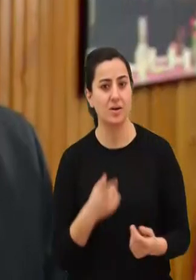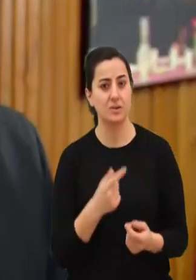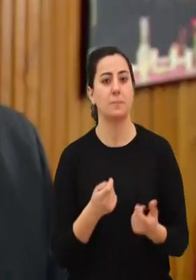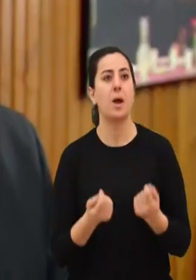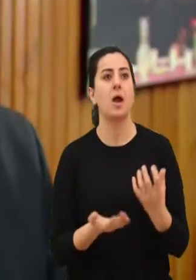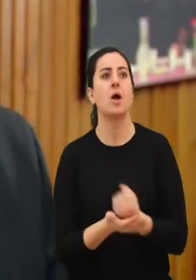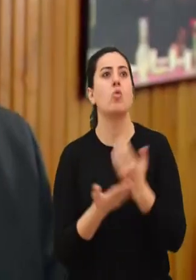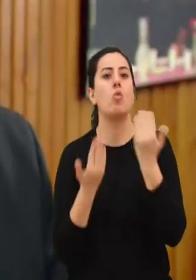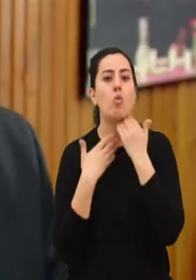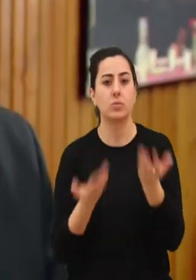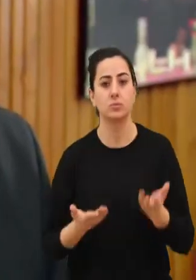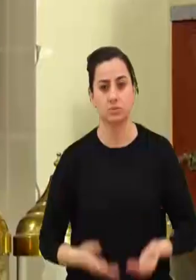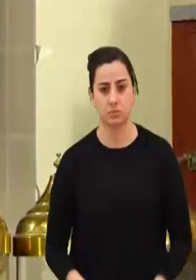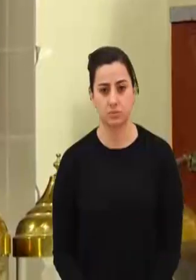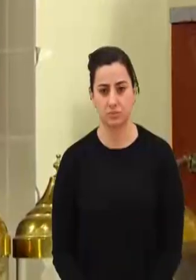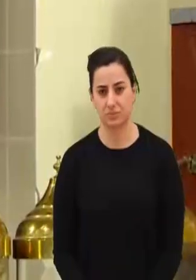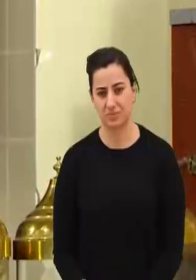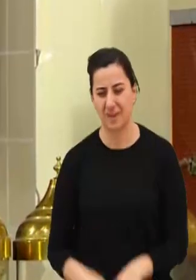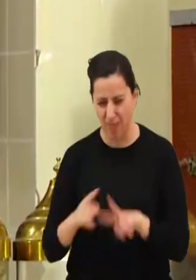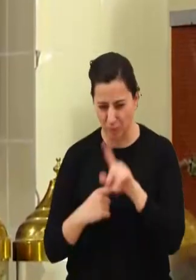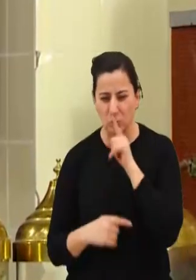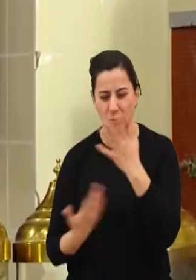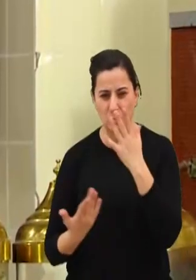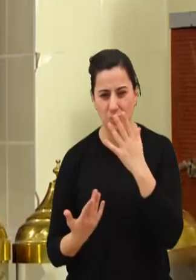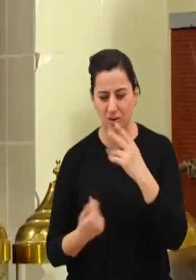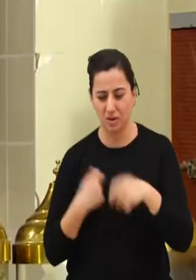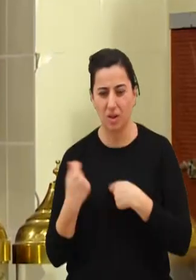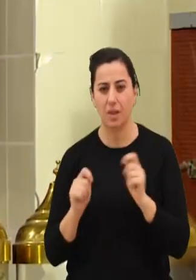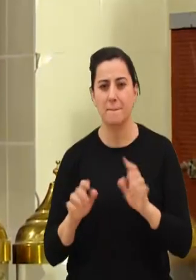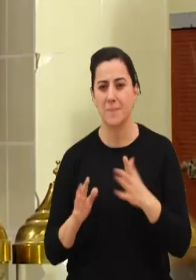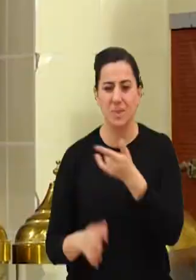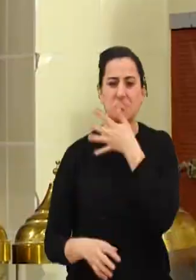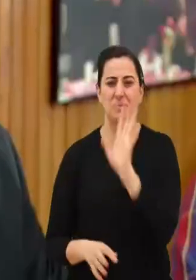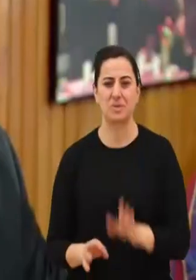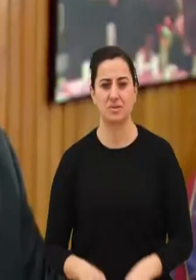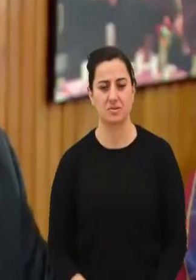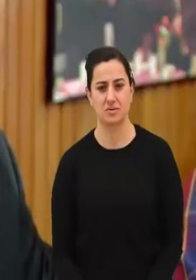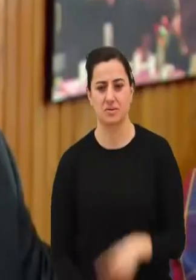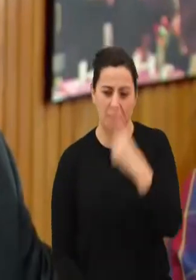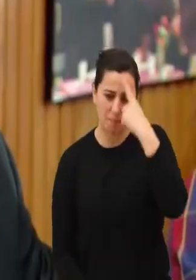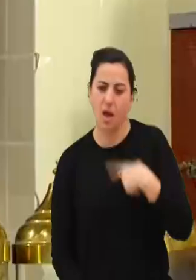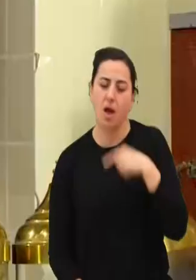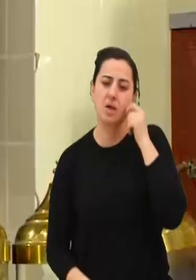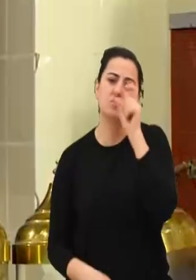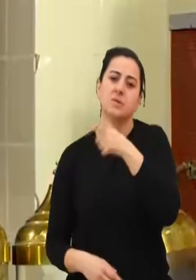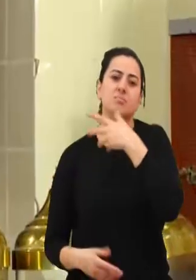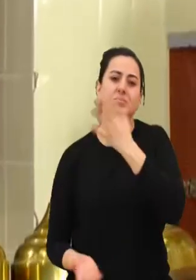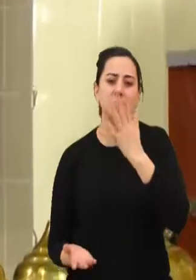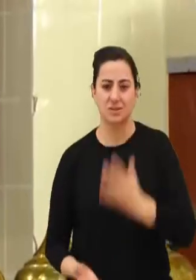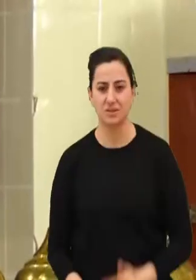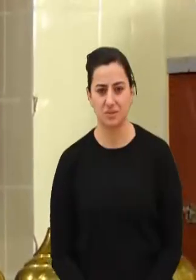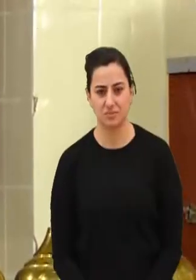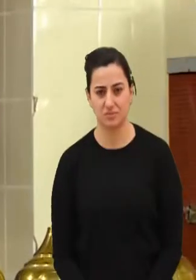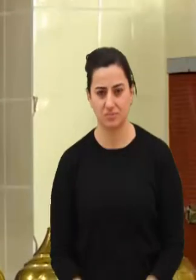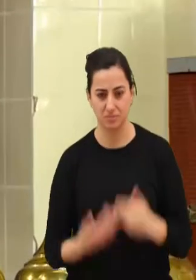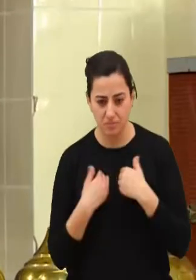para kazanılmaz ki ya altılıdan filan. Alper sus. Abuk subuk konuşma. Sen nereden bileceksin? Sen bekar adamsın. Allah Allah.